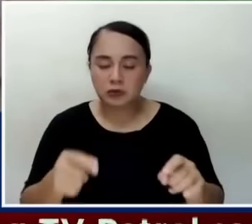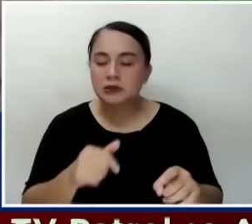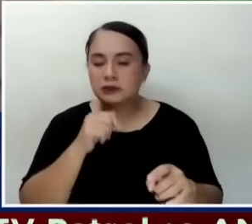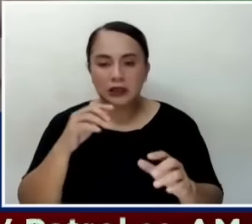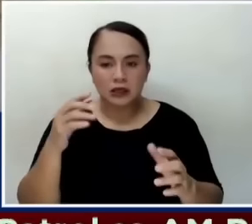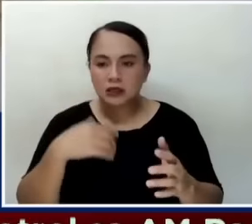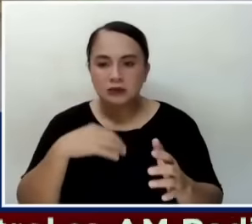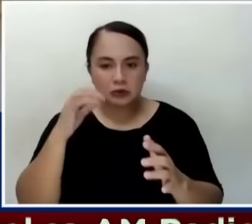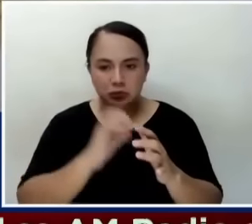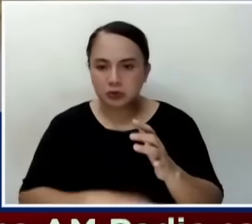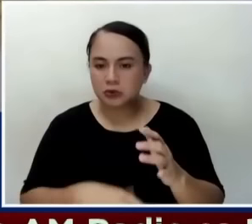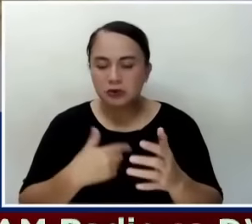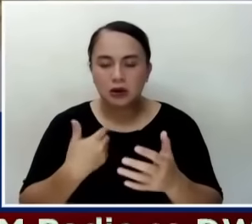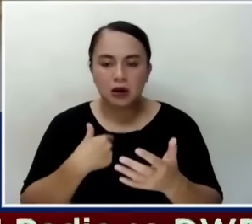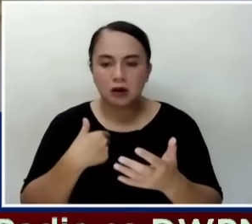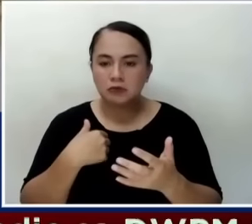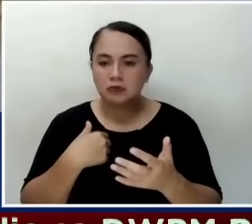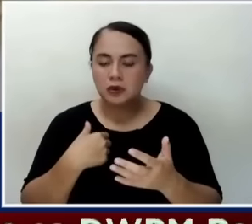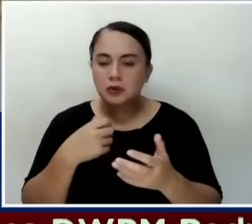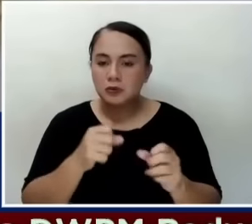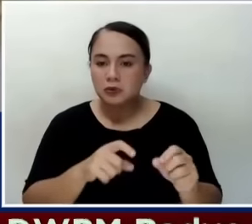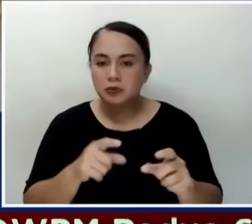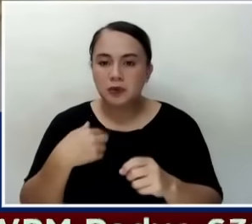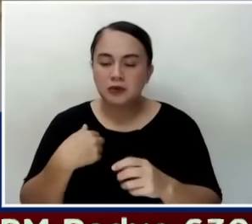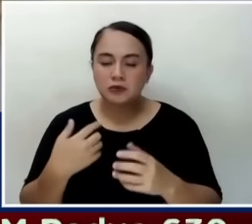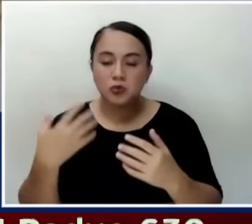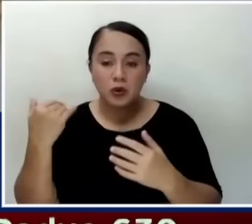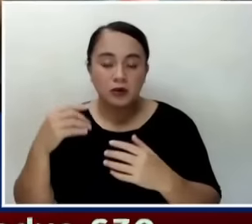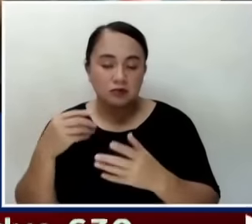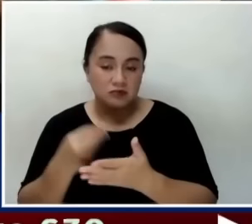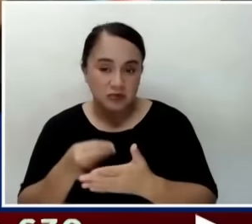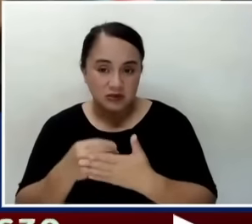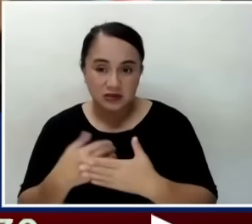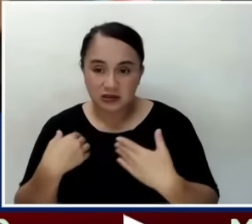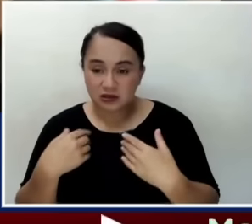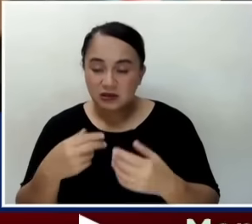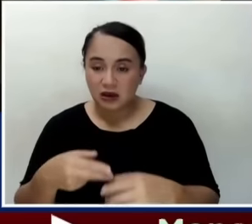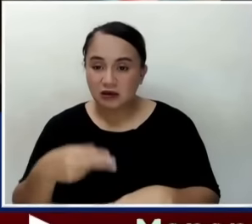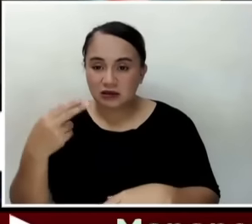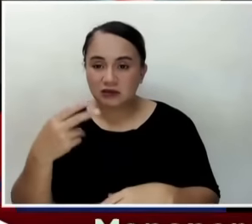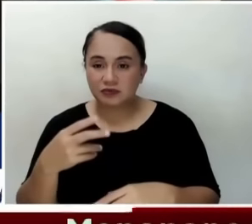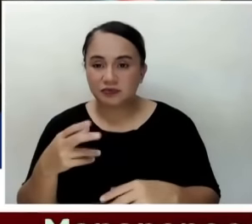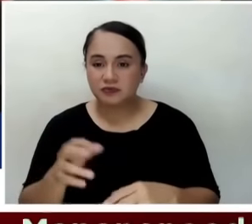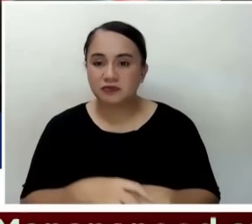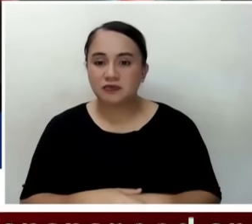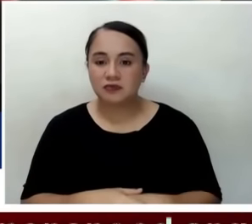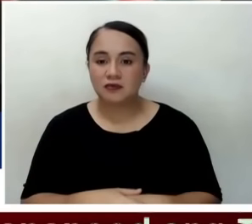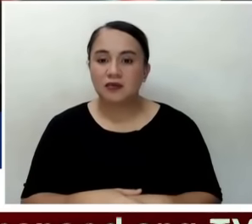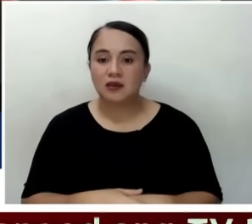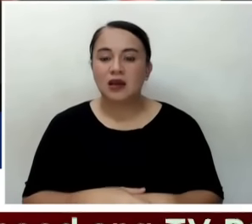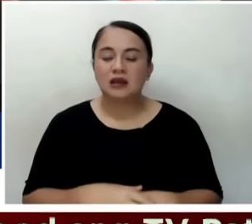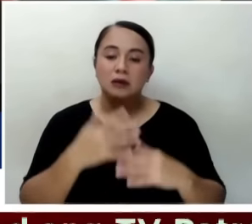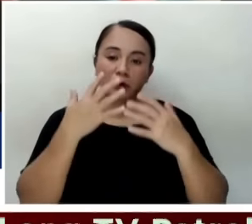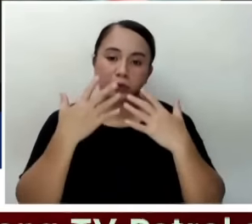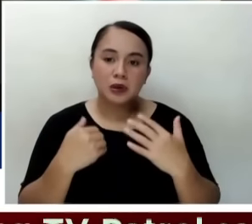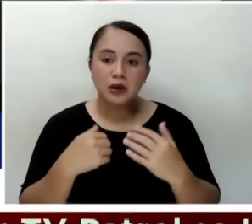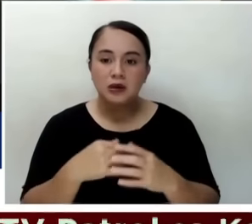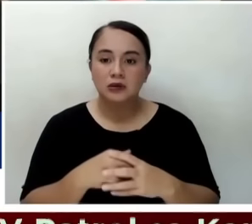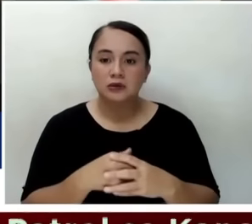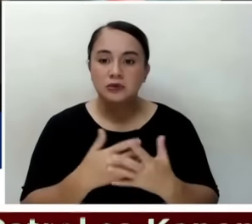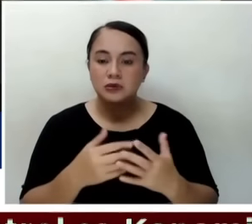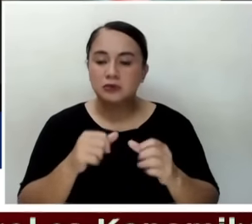ng bilihin dahil lang sa paglakas ng piso. Too short, no? Sad to say, you know, kung stable ang economy